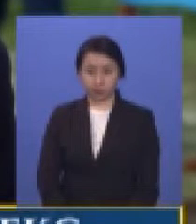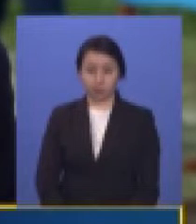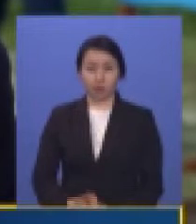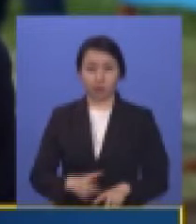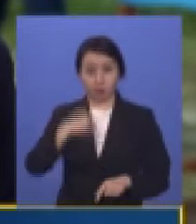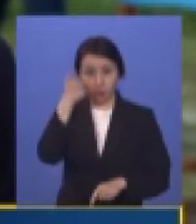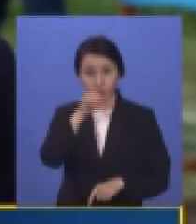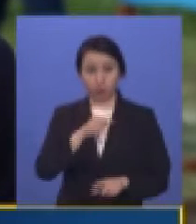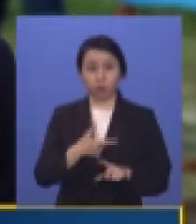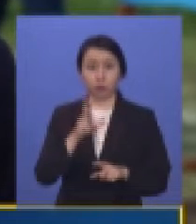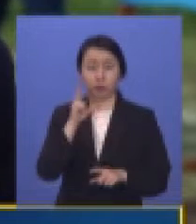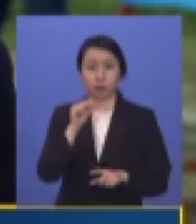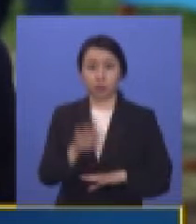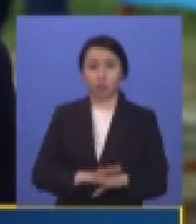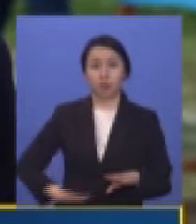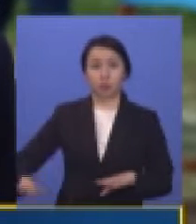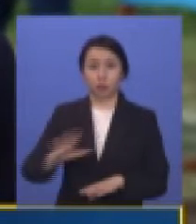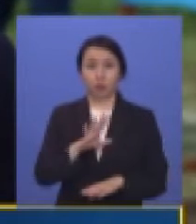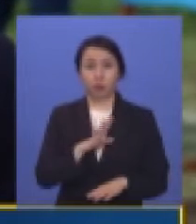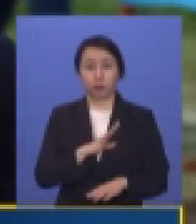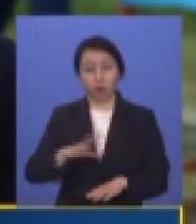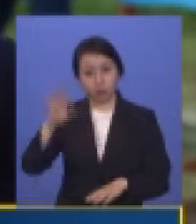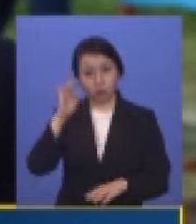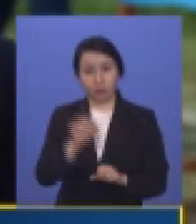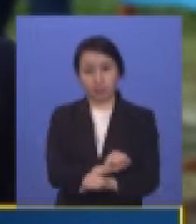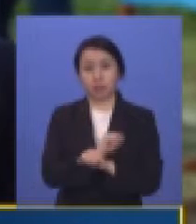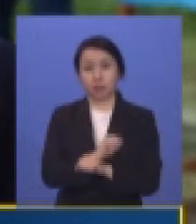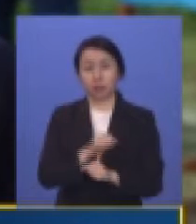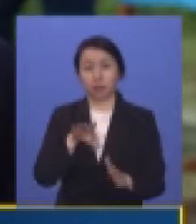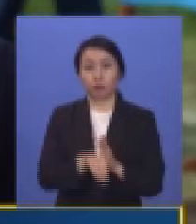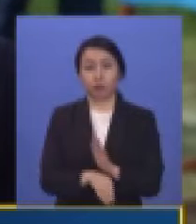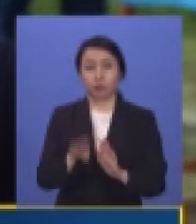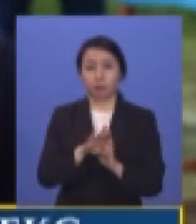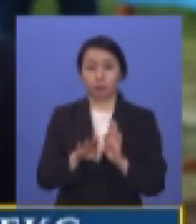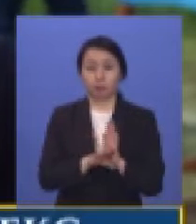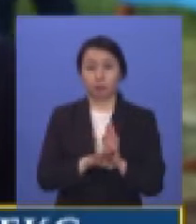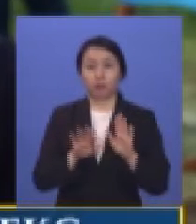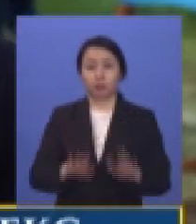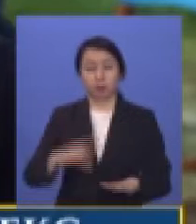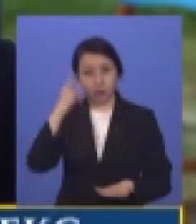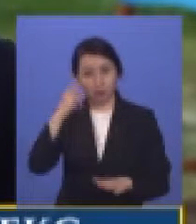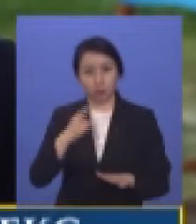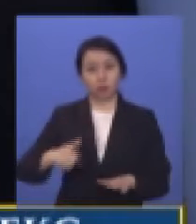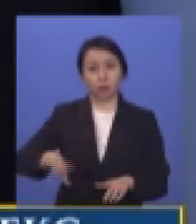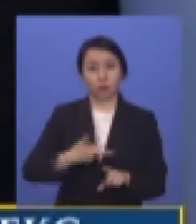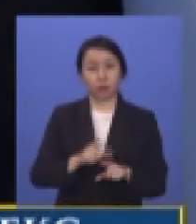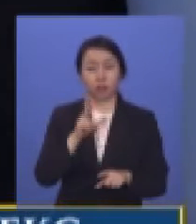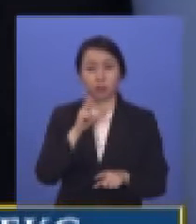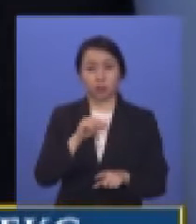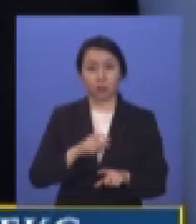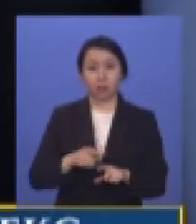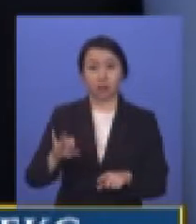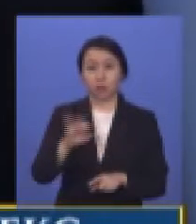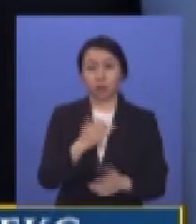В этом году данная земельная территория поступила под государственную защиту и включена в список сакральных мест Казахстана. Все это часть нашей